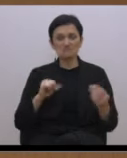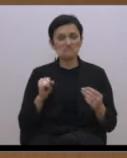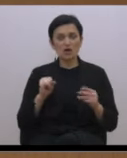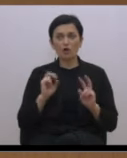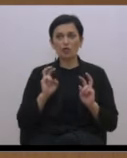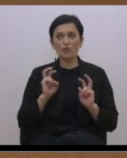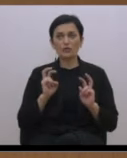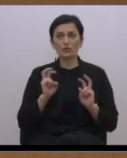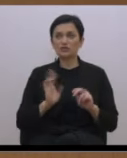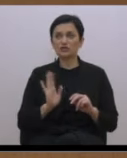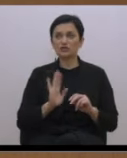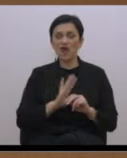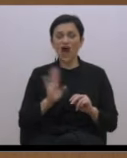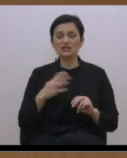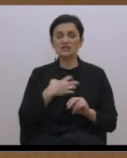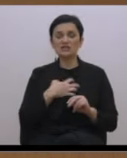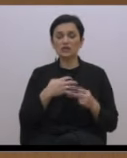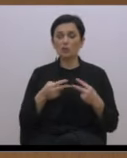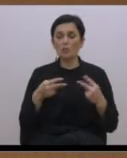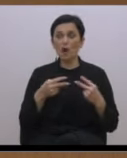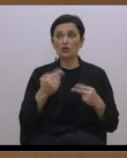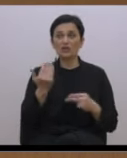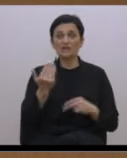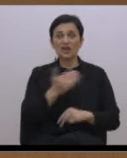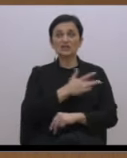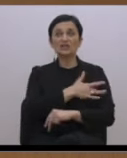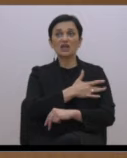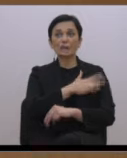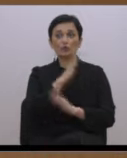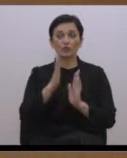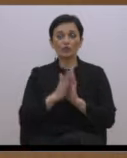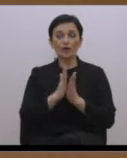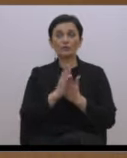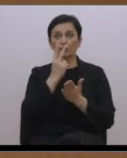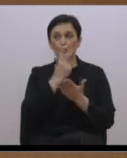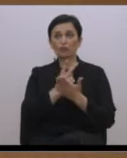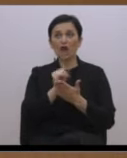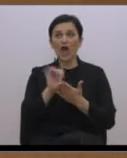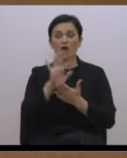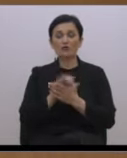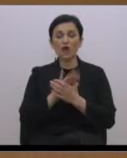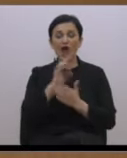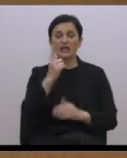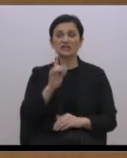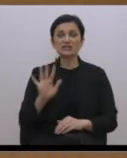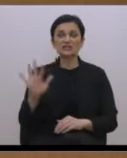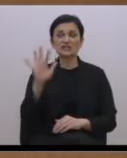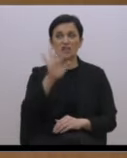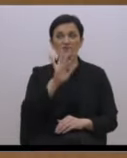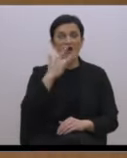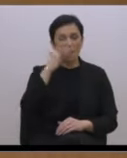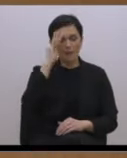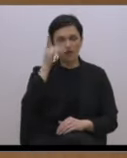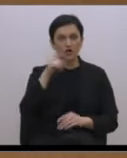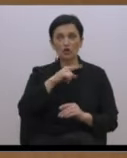ნიშანი არ უნდა იყოს და არც სტრატეგიული პარტნიორობის და თქვენი დამსახურებაა ეს ყველაფერი, მიუხედავად იმისა, რომ ევროკავშირის არც ერთ წევრი ქვეყანა, არც ამერიკა